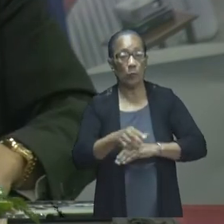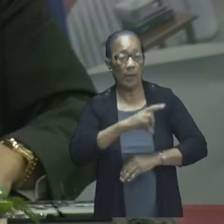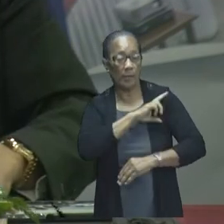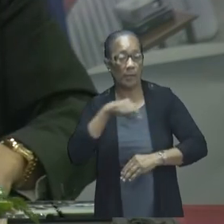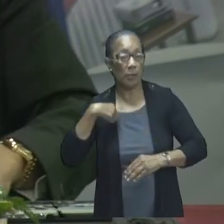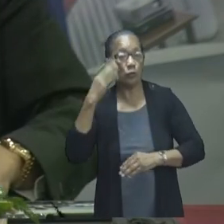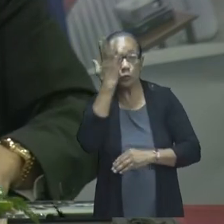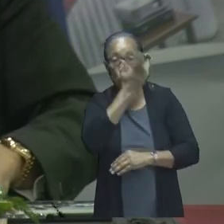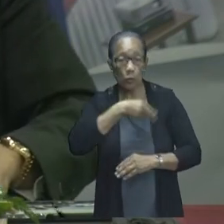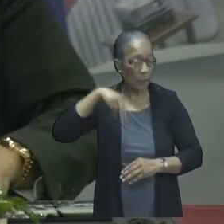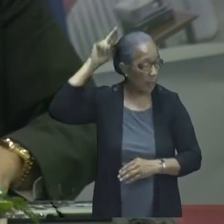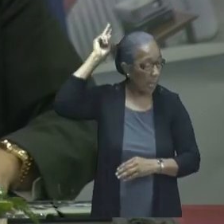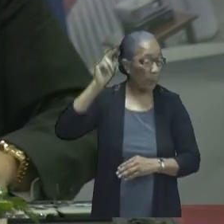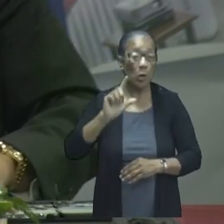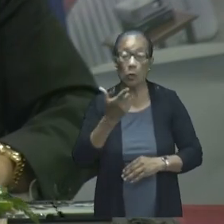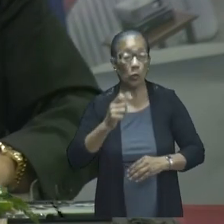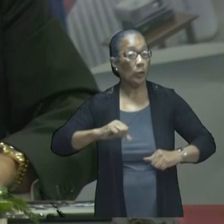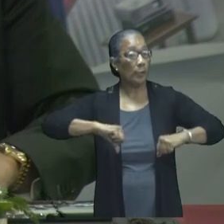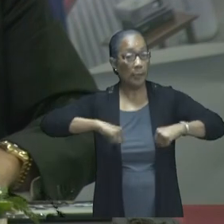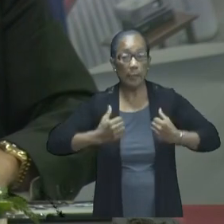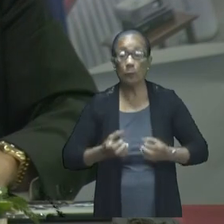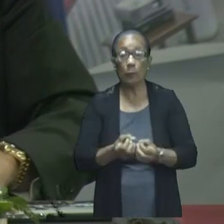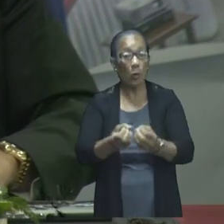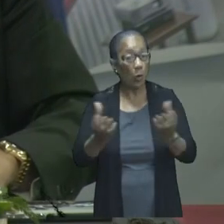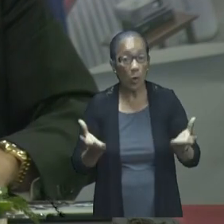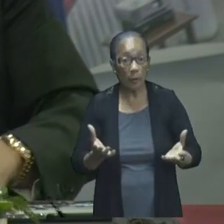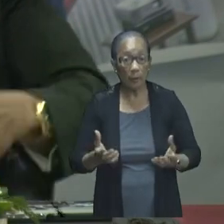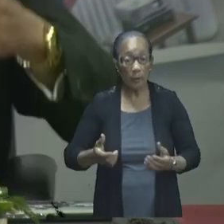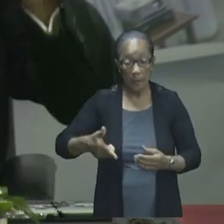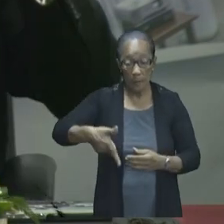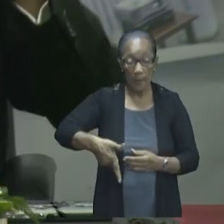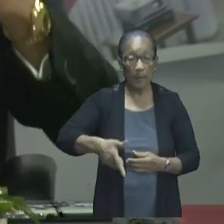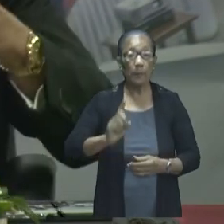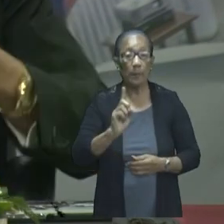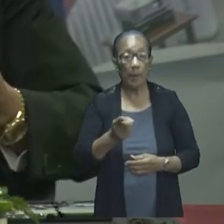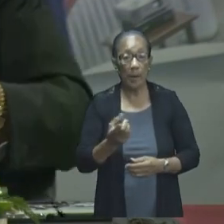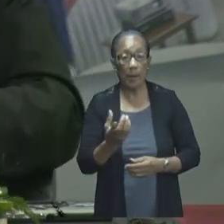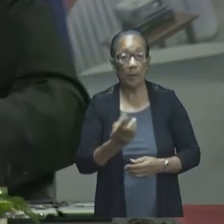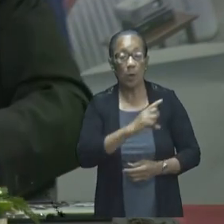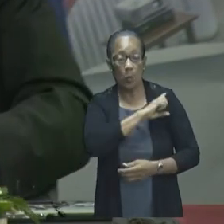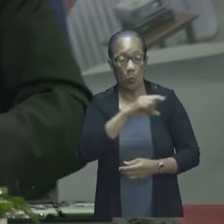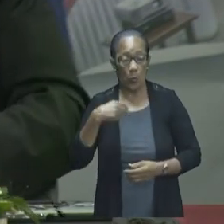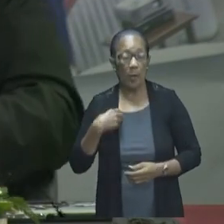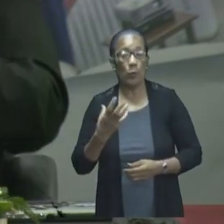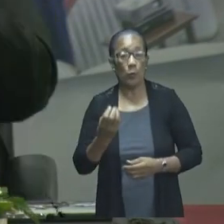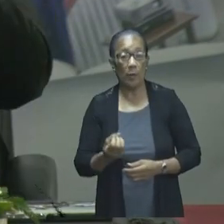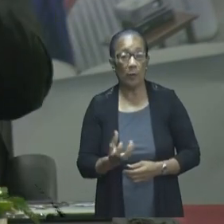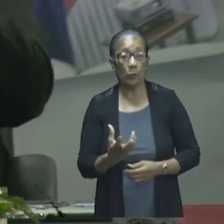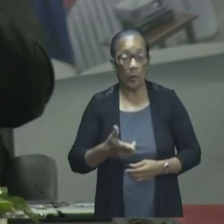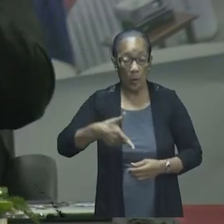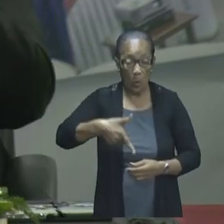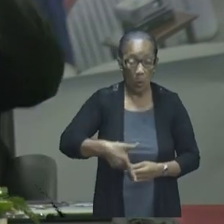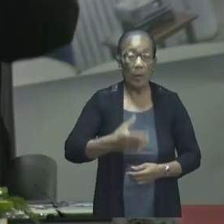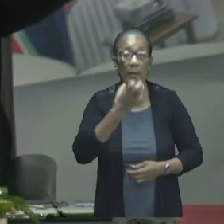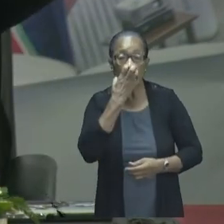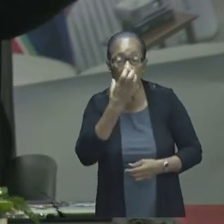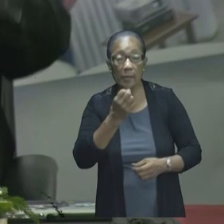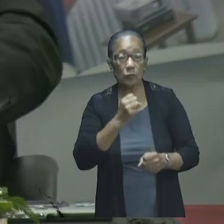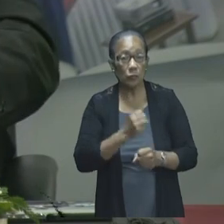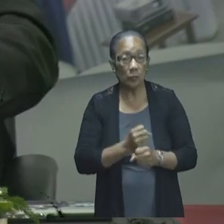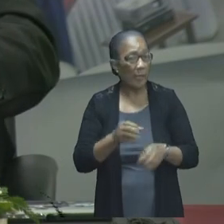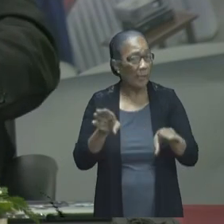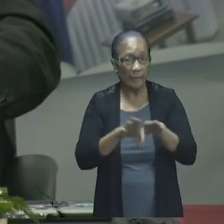met de exploitatie van oil and gas in die of sharpies maar we willen wel namelijk dat we olie en gas gaan doen en die choice